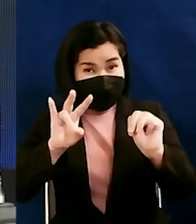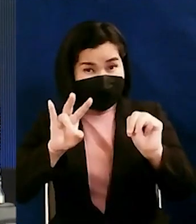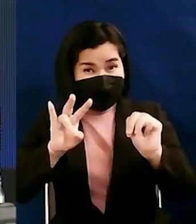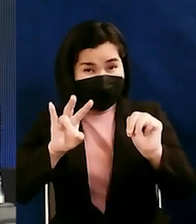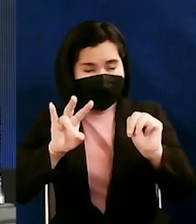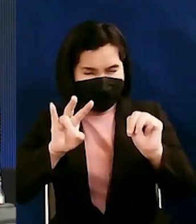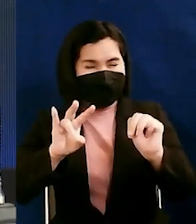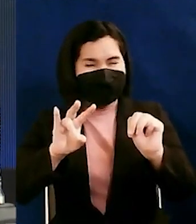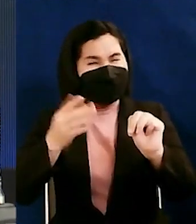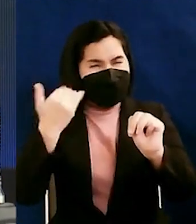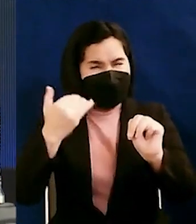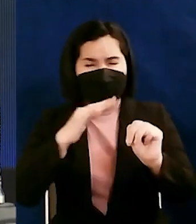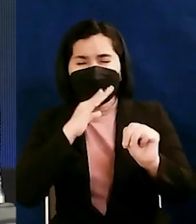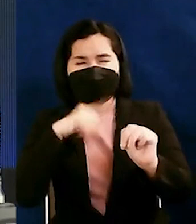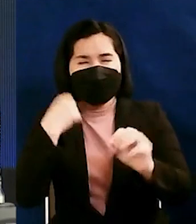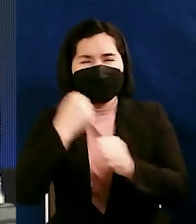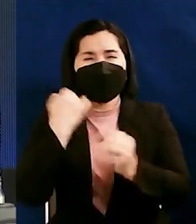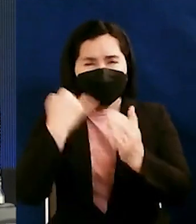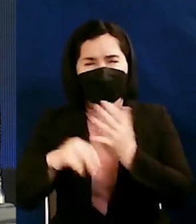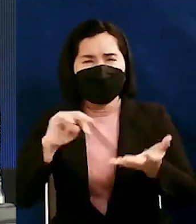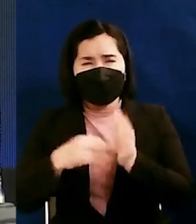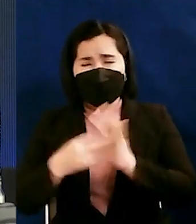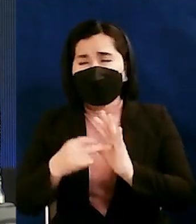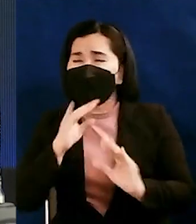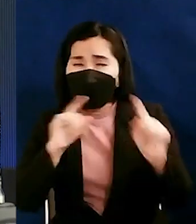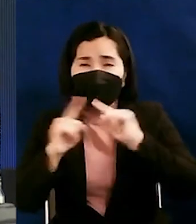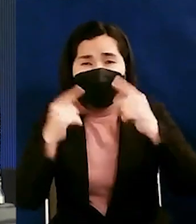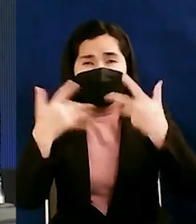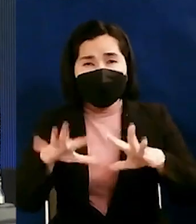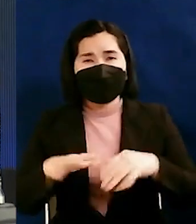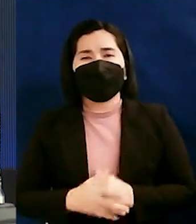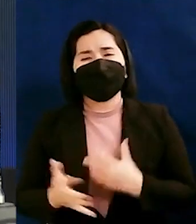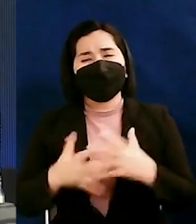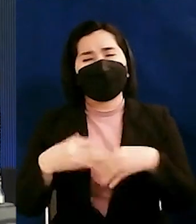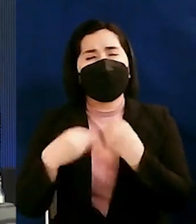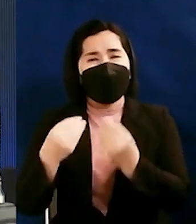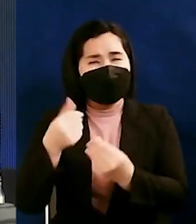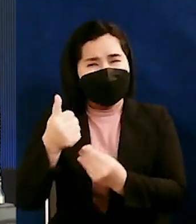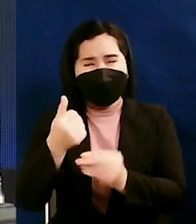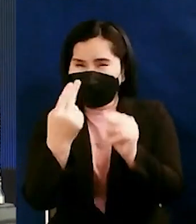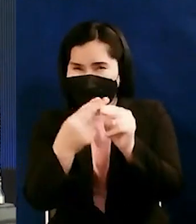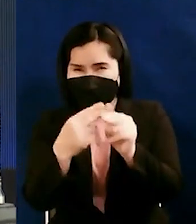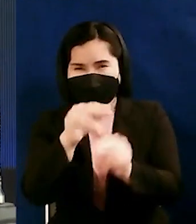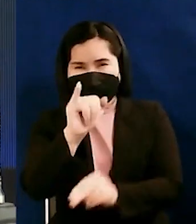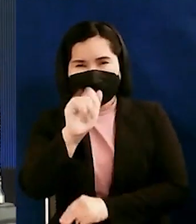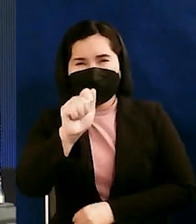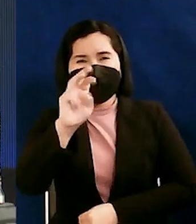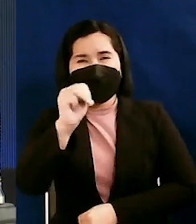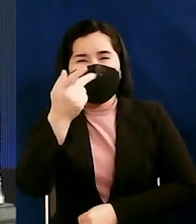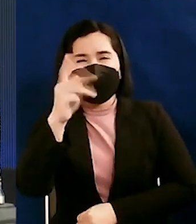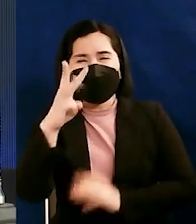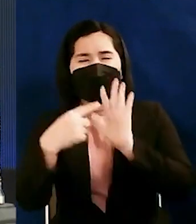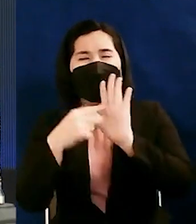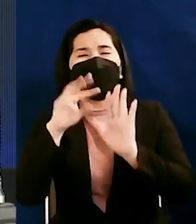าตินี้นะครับเป็นความผิดอันยอมความได้นั่นหมายถึงว่าผู้เสียหายสามารถพิจารณาเจรจา